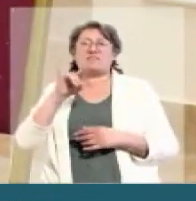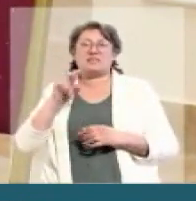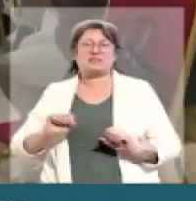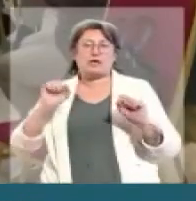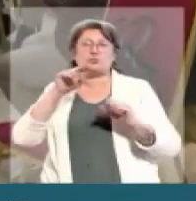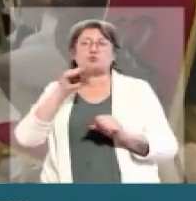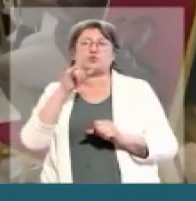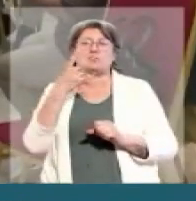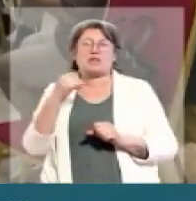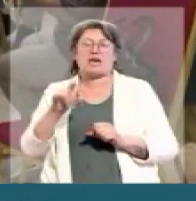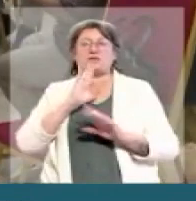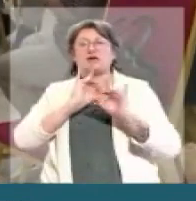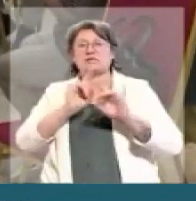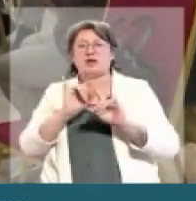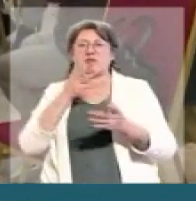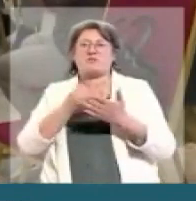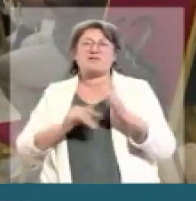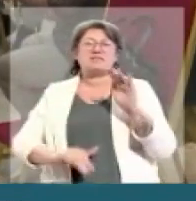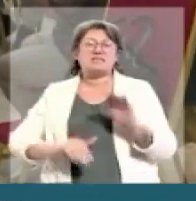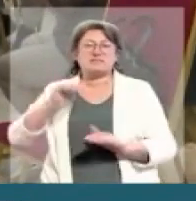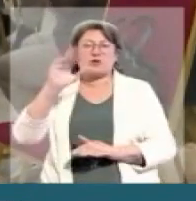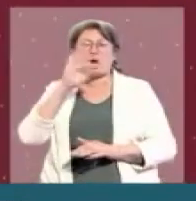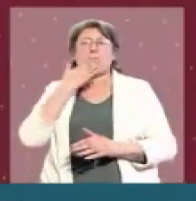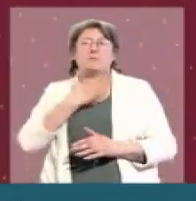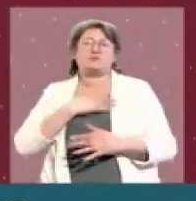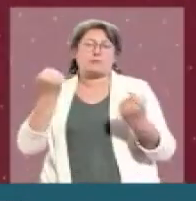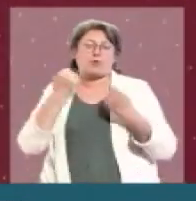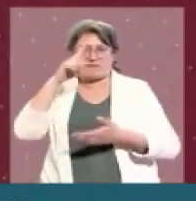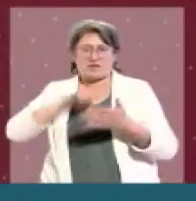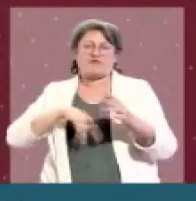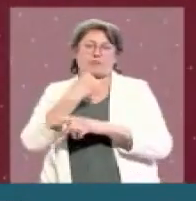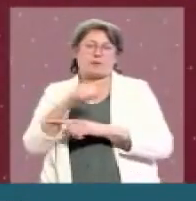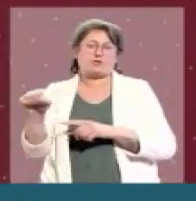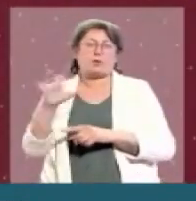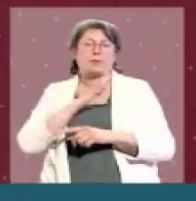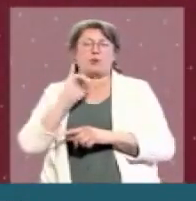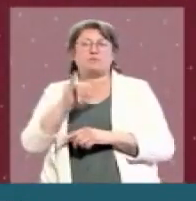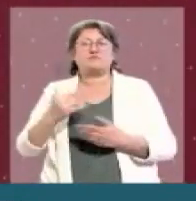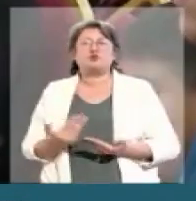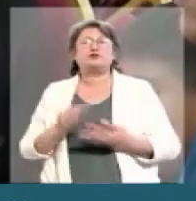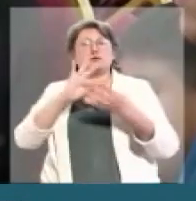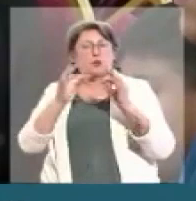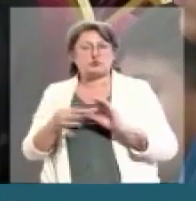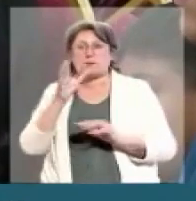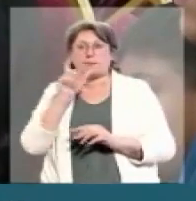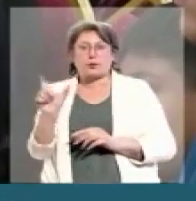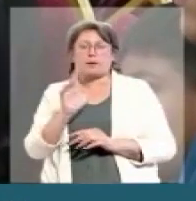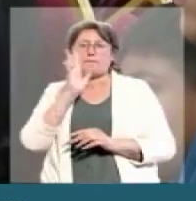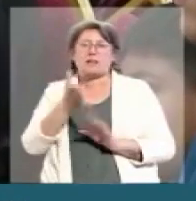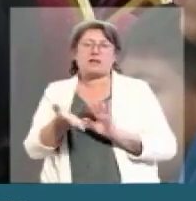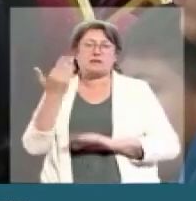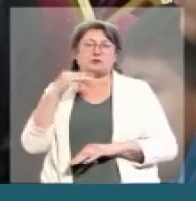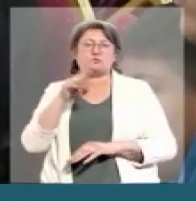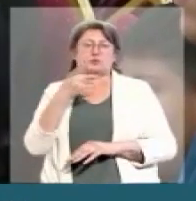Турсунай Кабыл. Девушка рассказала о своем детстве, о любви к спорту и вере в победу. Были в ее жизни и сложные периоды.